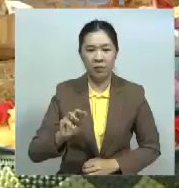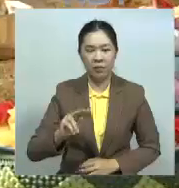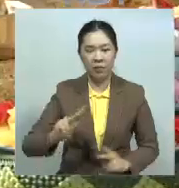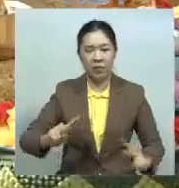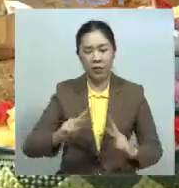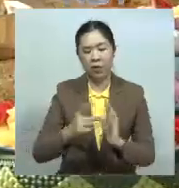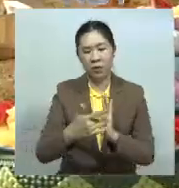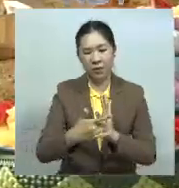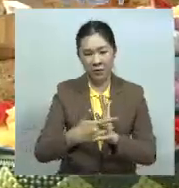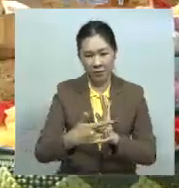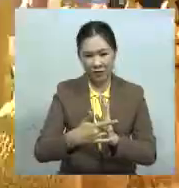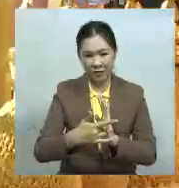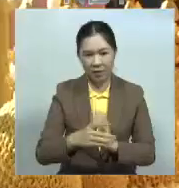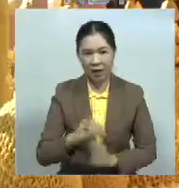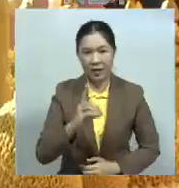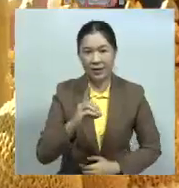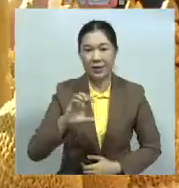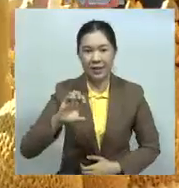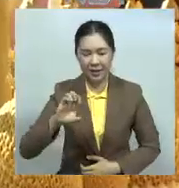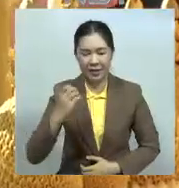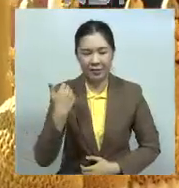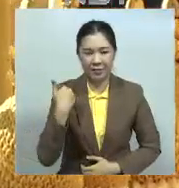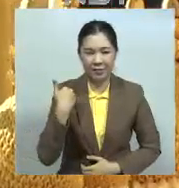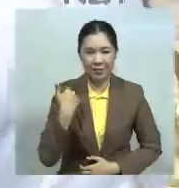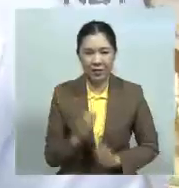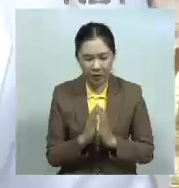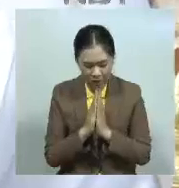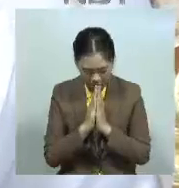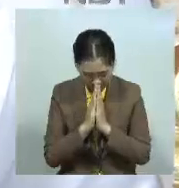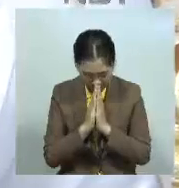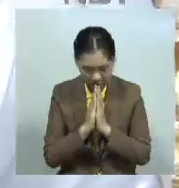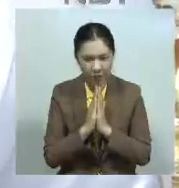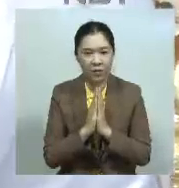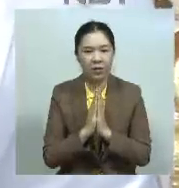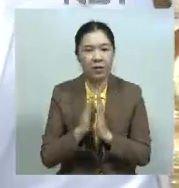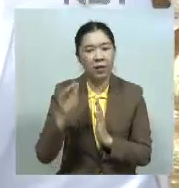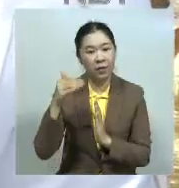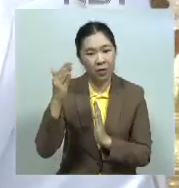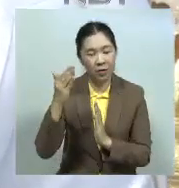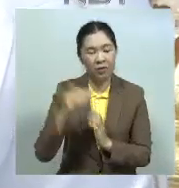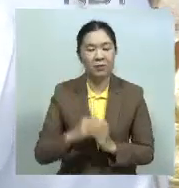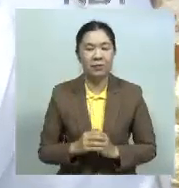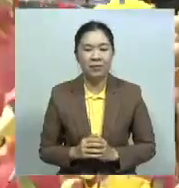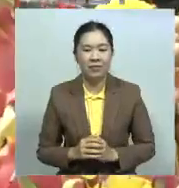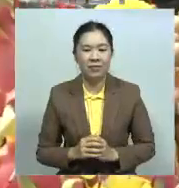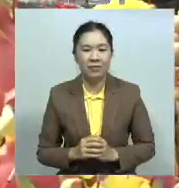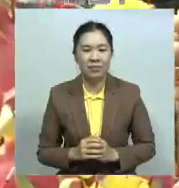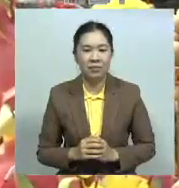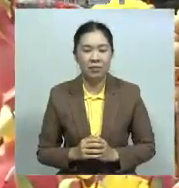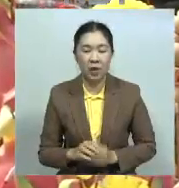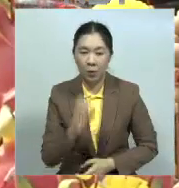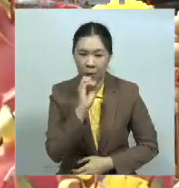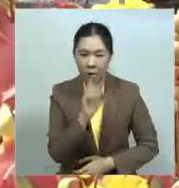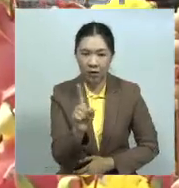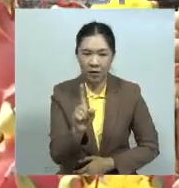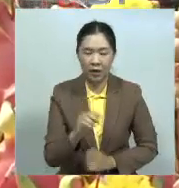จิทัลเพื่อเศรษฐกิจและสังคมหรือว่าดีอีเข้าสักการะสิ่งศักดิ์สิทธิ์ประจำศูนย์ราชการเฉลิมพระเกียรติ80พรรษาพร้อมกับบอกด้ว